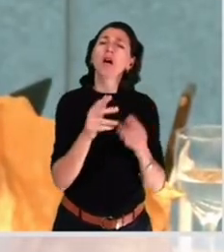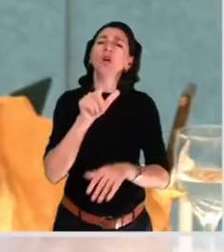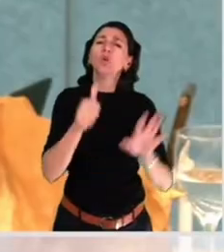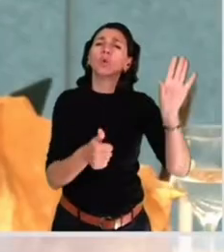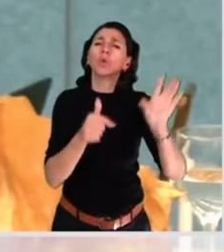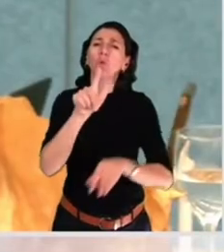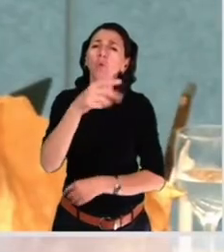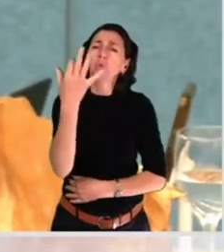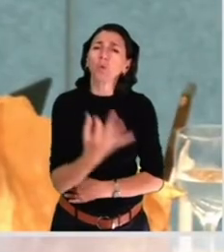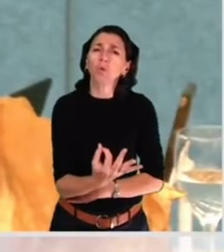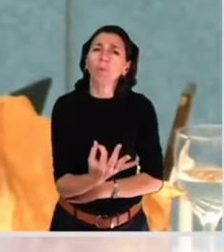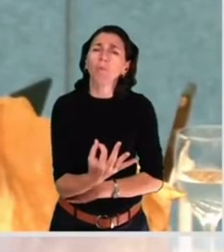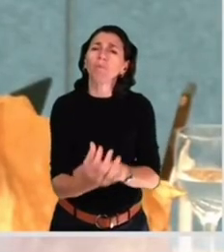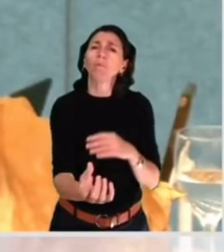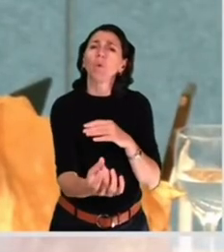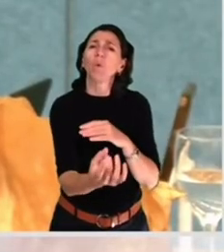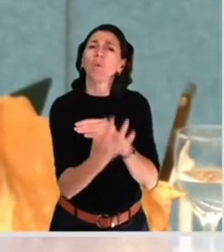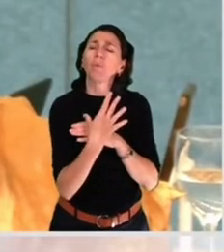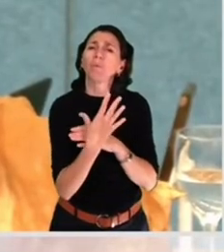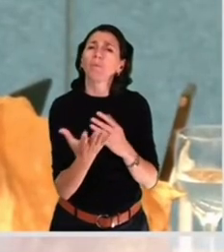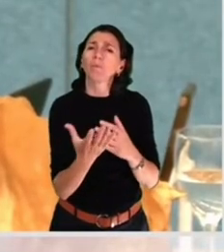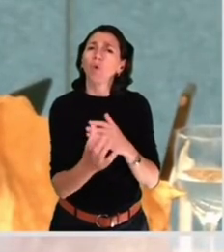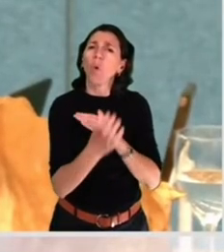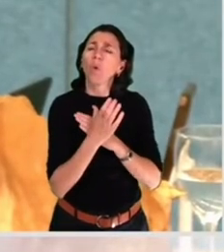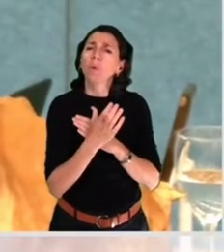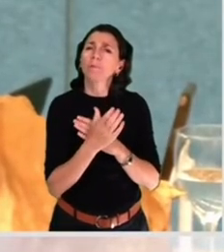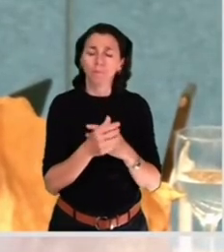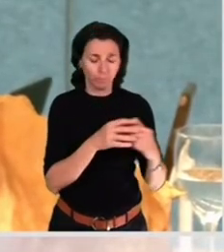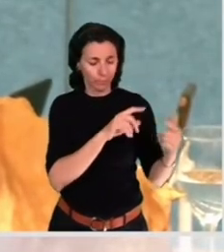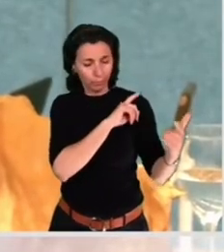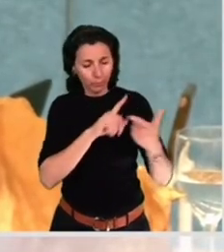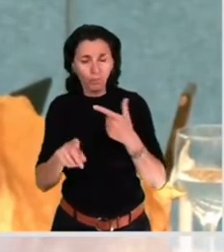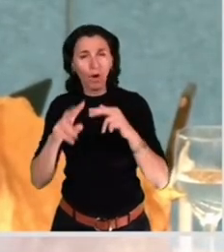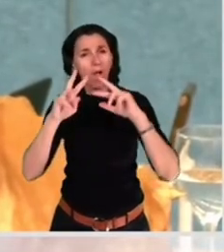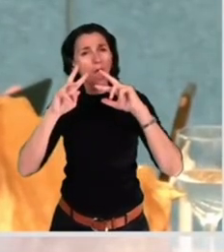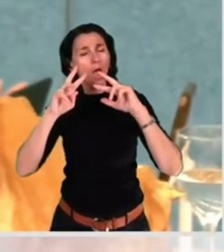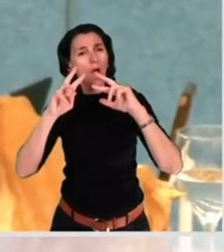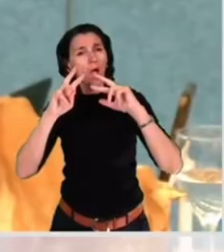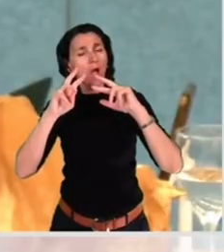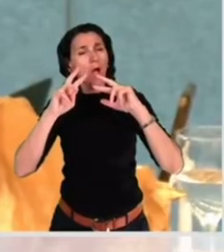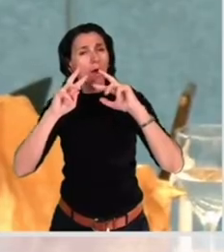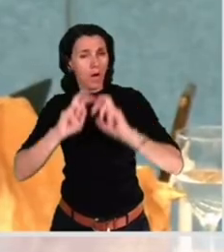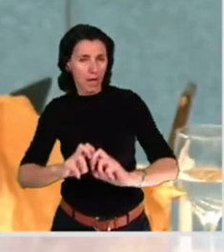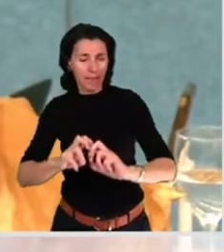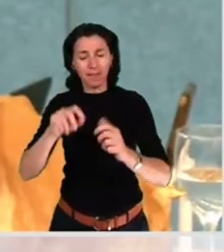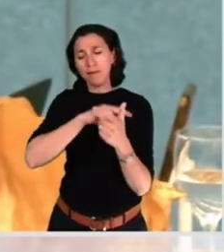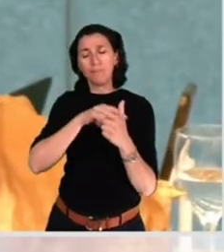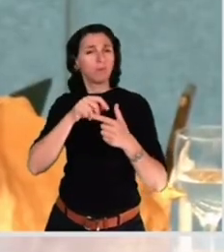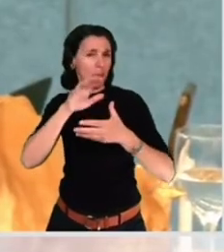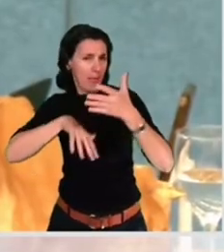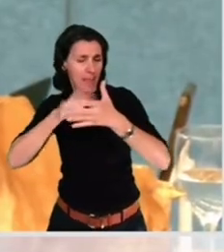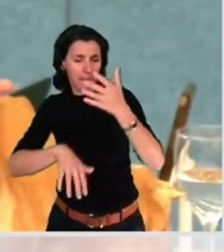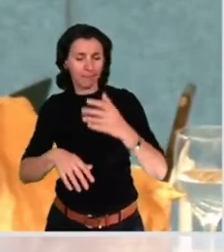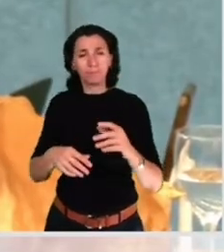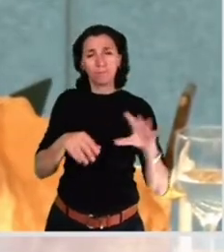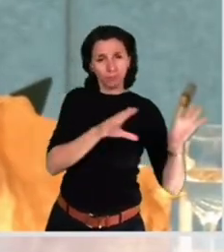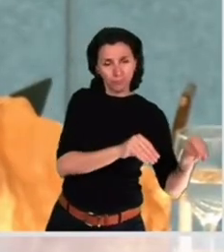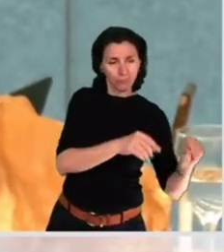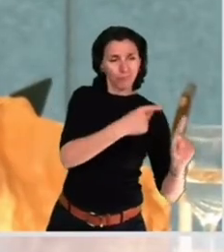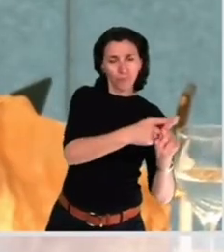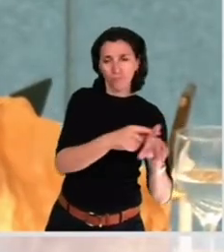Dans le rapport d'enquête, on voit des extraits de contributions, entre autres des positives et des négatives. Si j'en